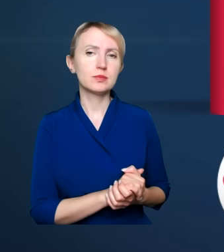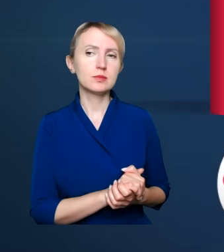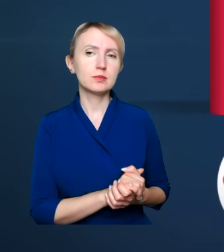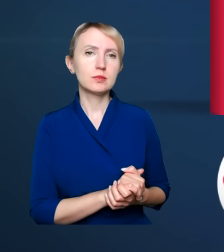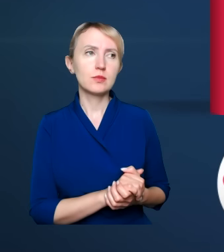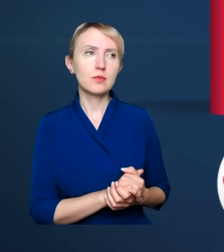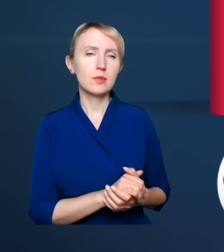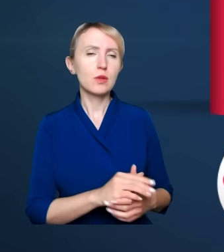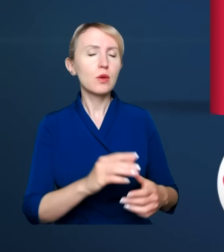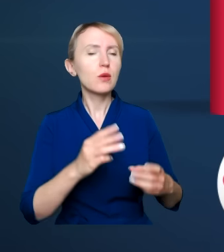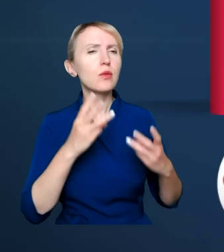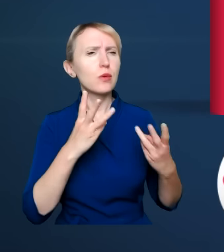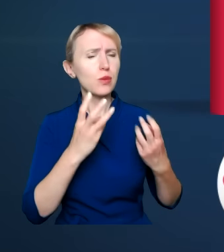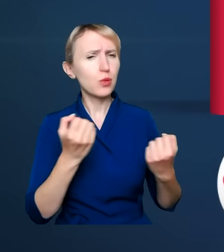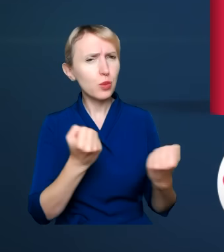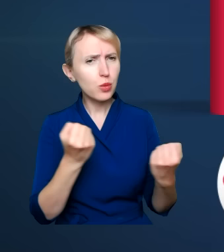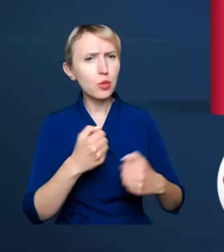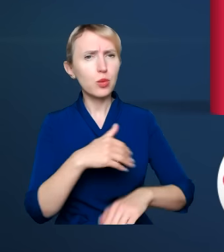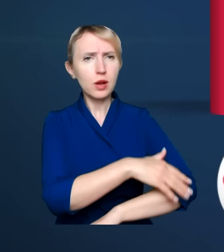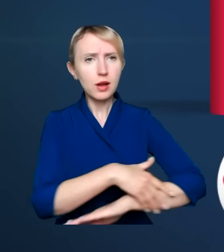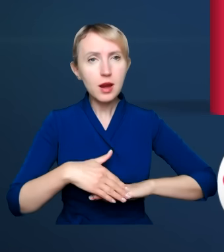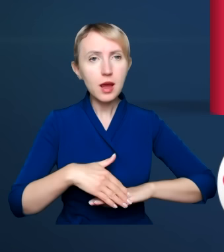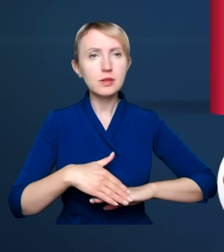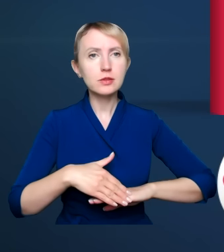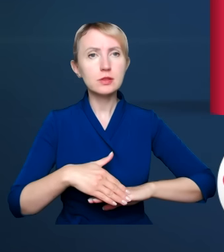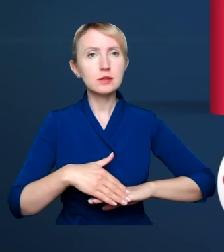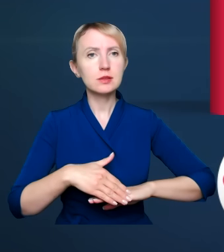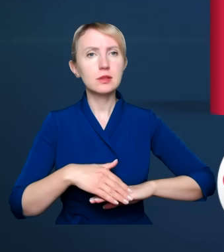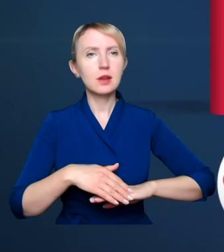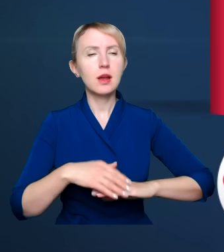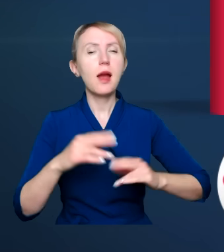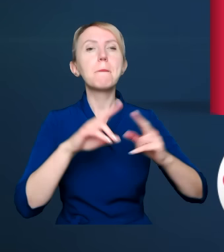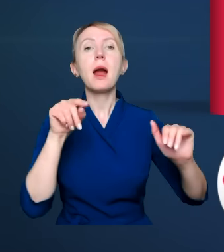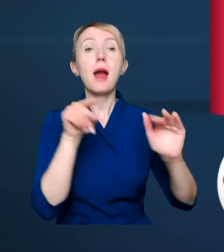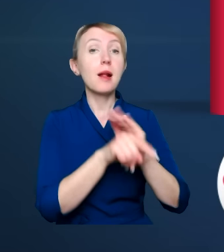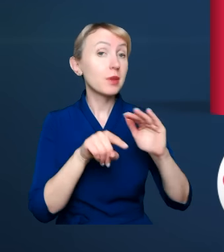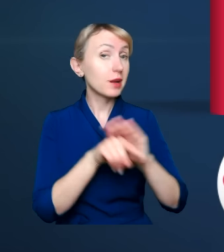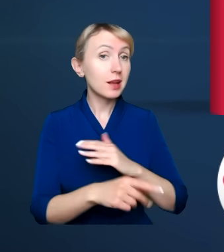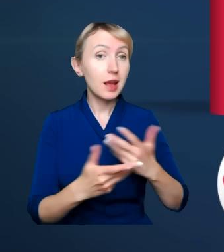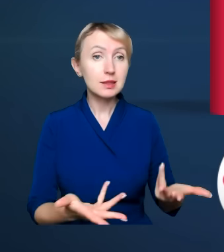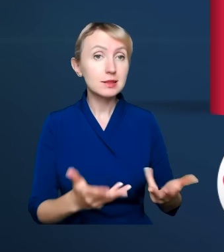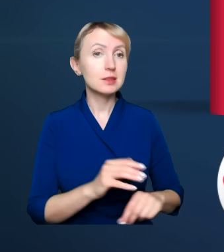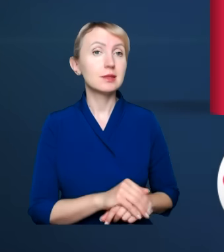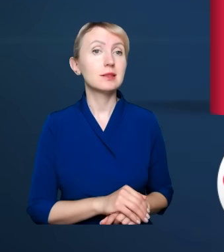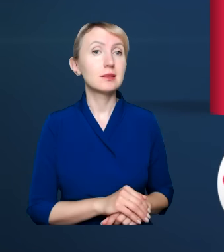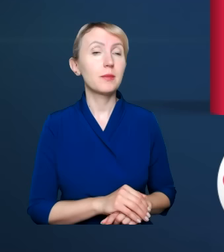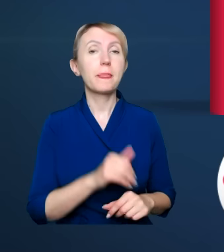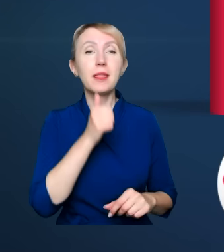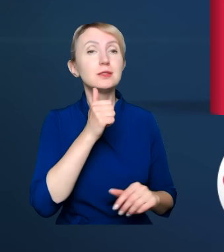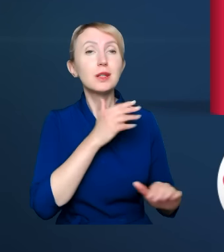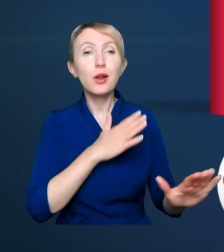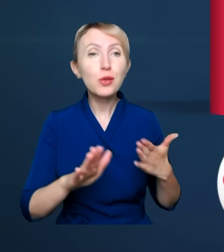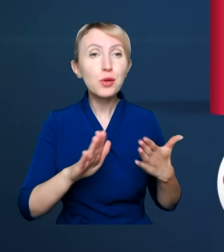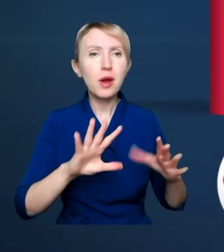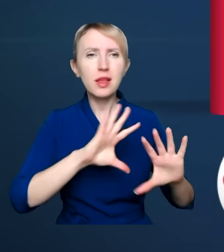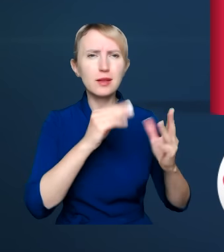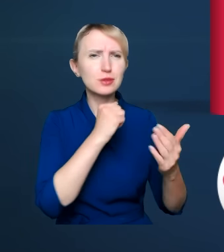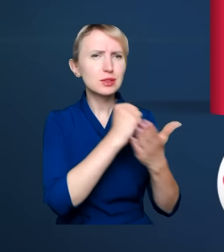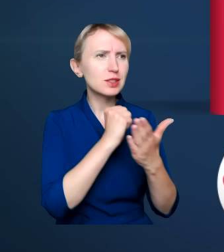aktualne granica pakt migracyjny zielony ład nie muszę